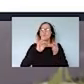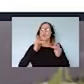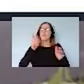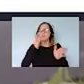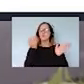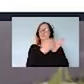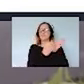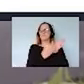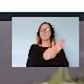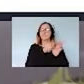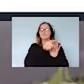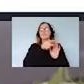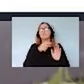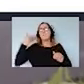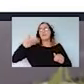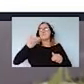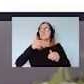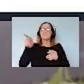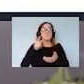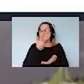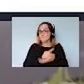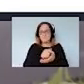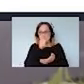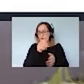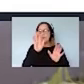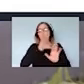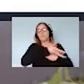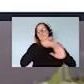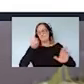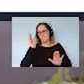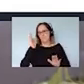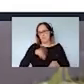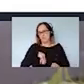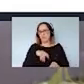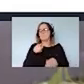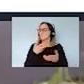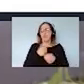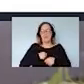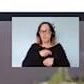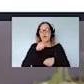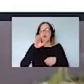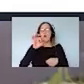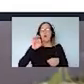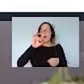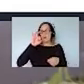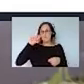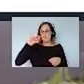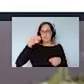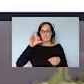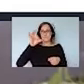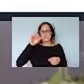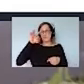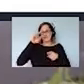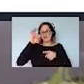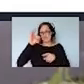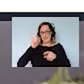a prezentacja będzie do pobrania, więc jak ktoś nie zanotuje, to się proszę nie przejmować. Ale OpenStax jest dla mnie ogromną inspiracją jako otwarty zasób, bo można